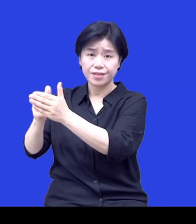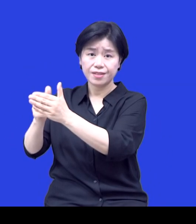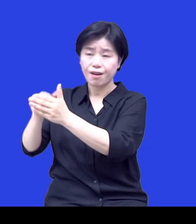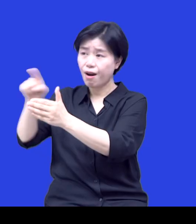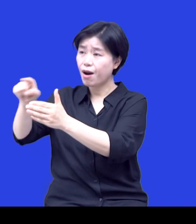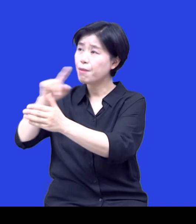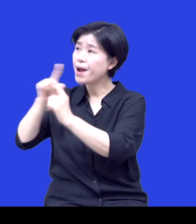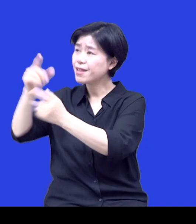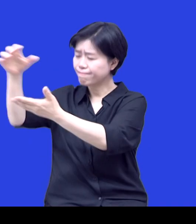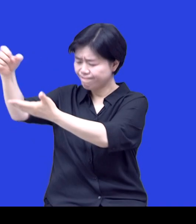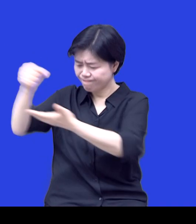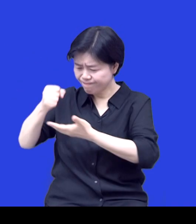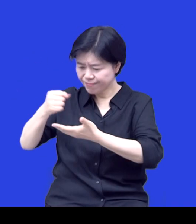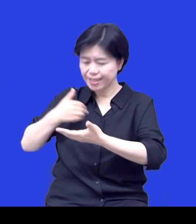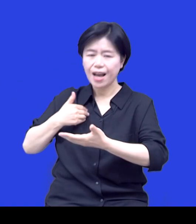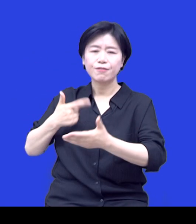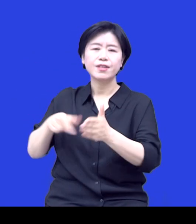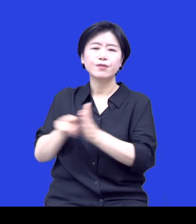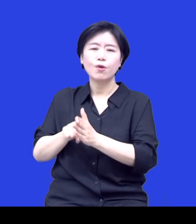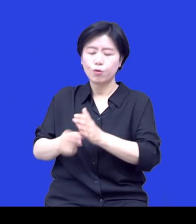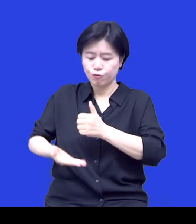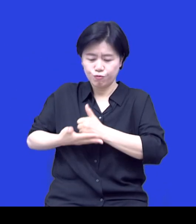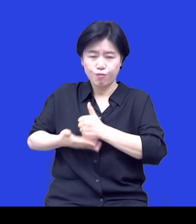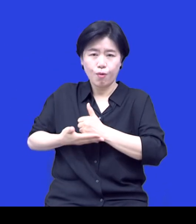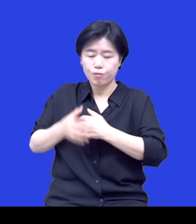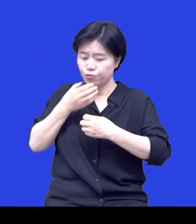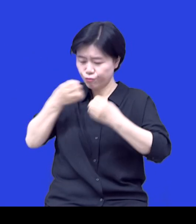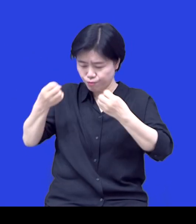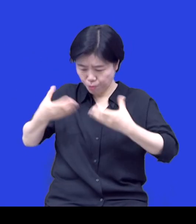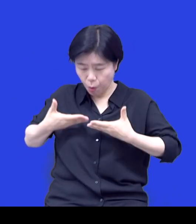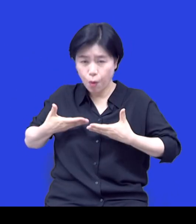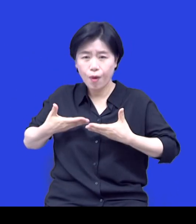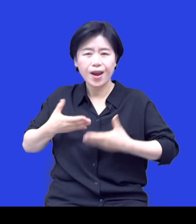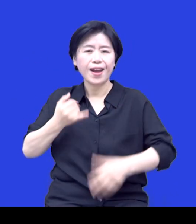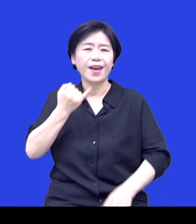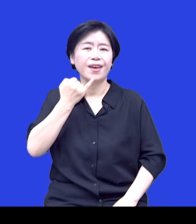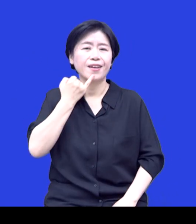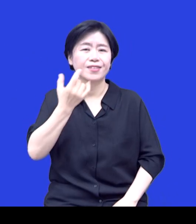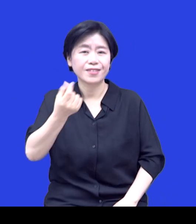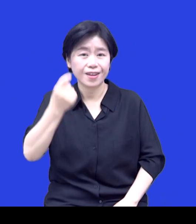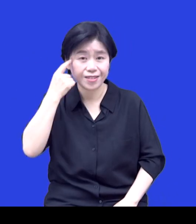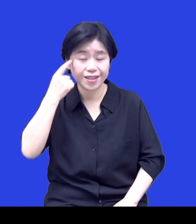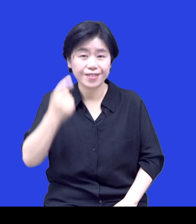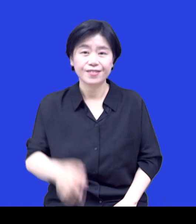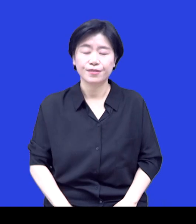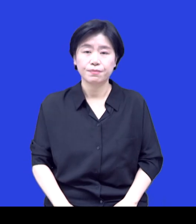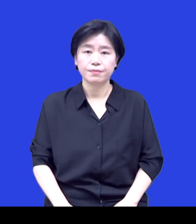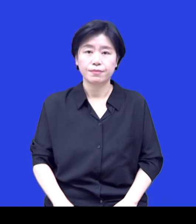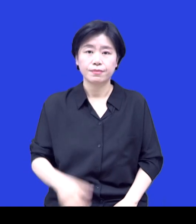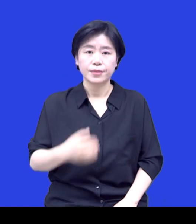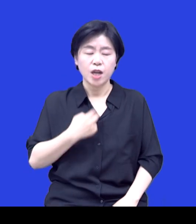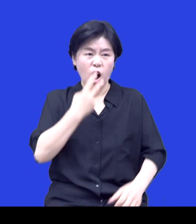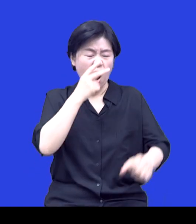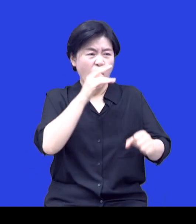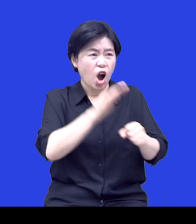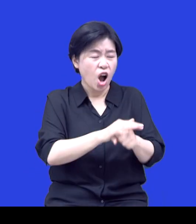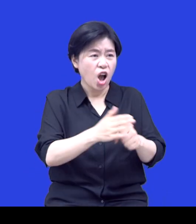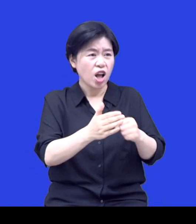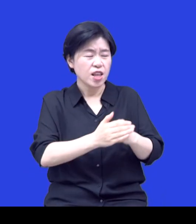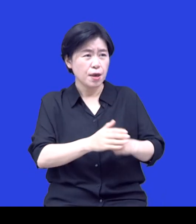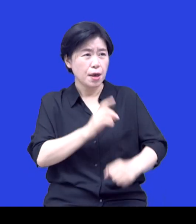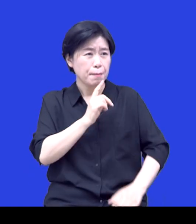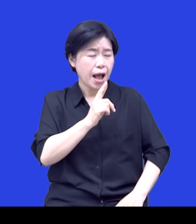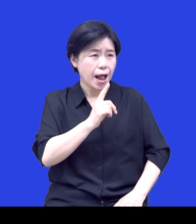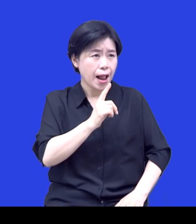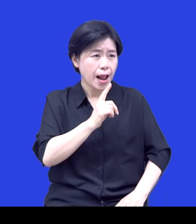선포, 네네네. 셀프 축복 이거를 내가 그래서 독한 말을 생각하고 억울하니까 반응할